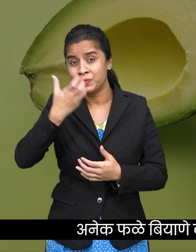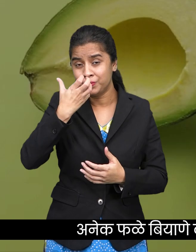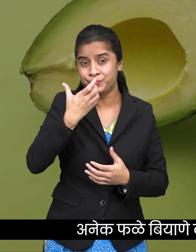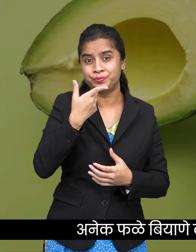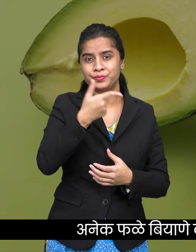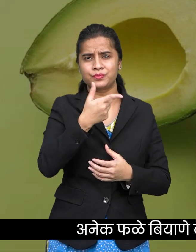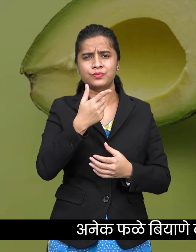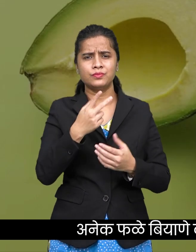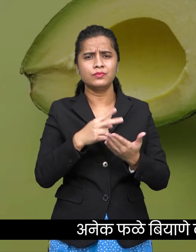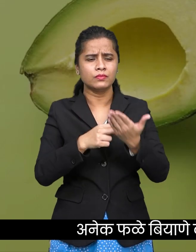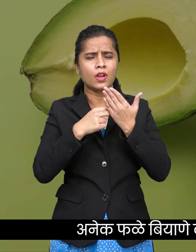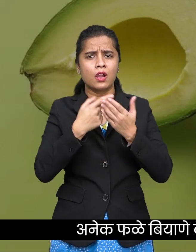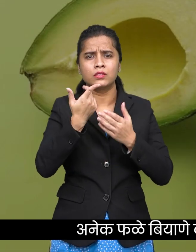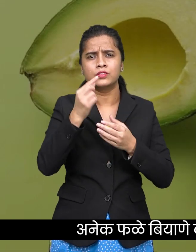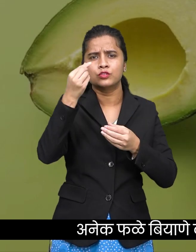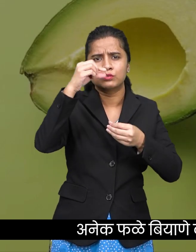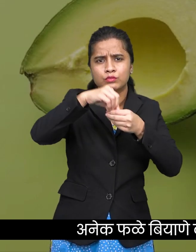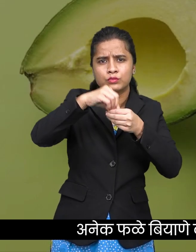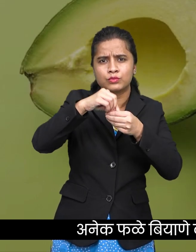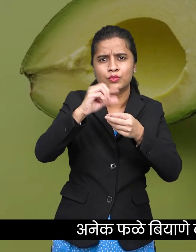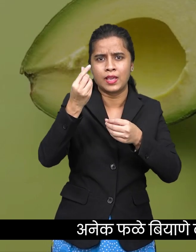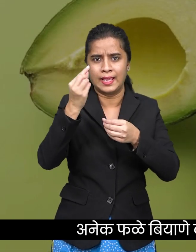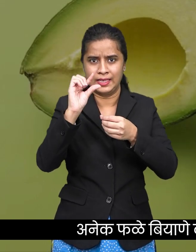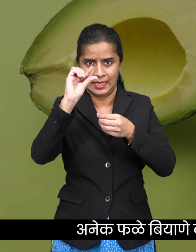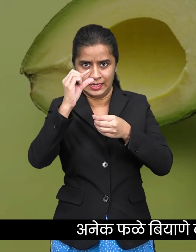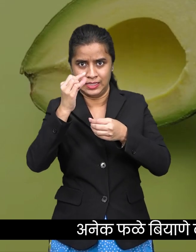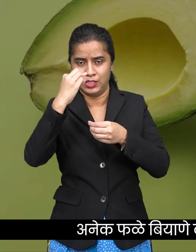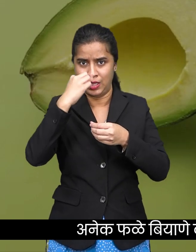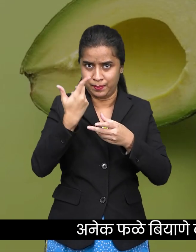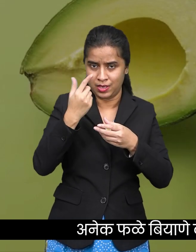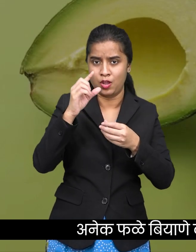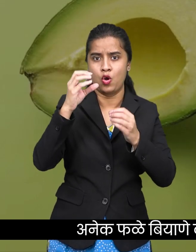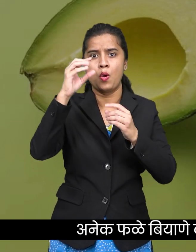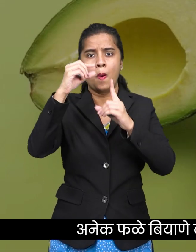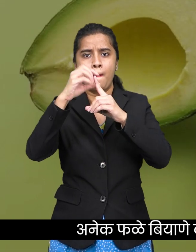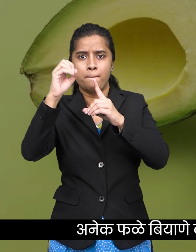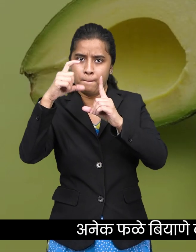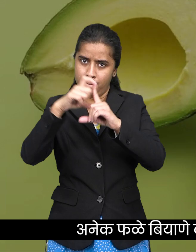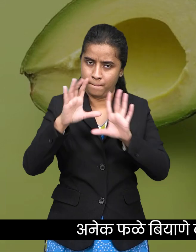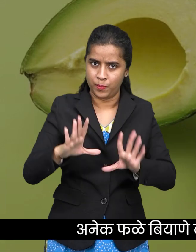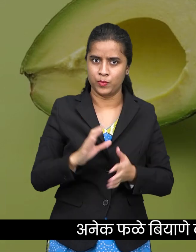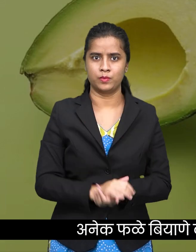अनेक फळांच्या बिया ह्या बीजकोशामध्ये किंवा शेंगांमध्ये बंद असतात.